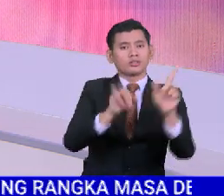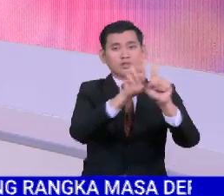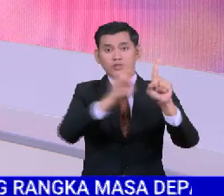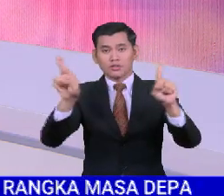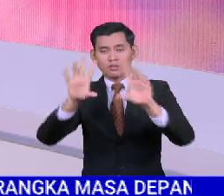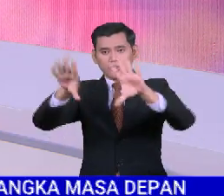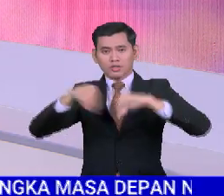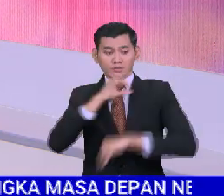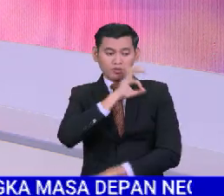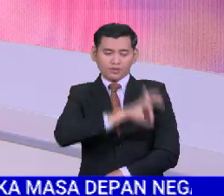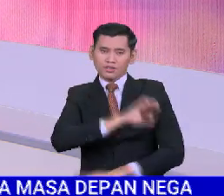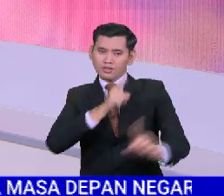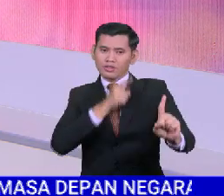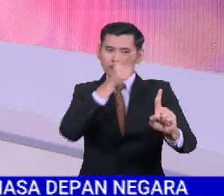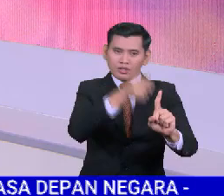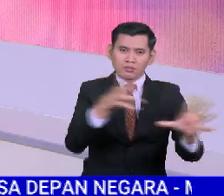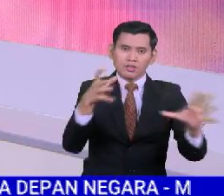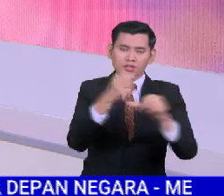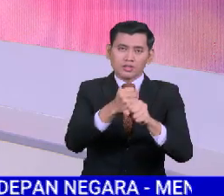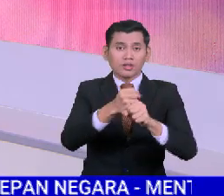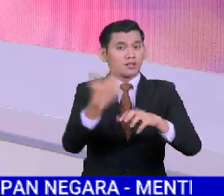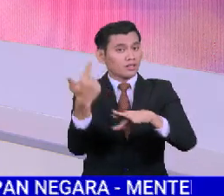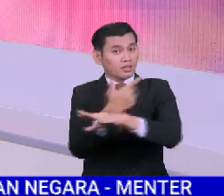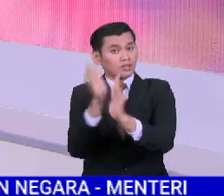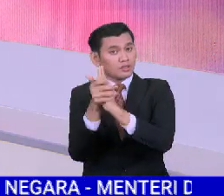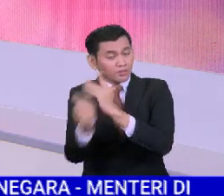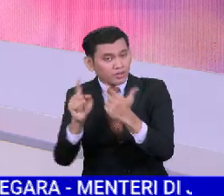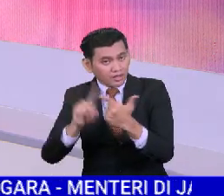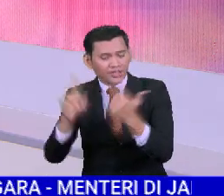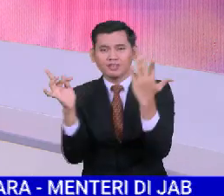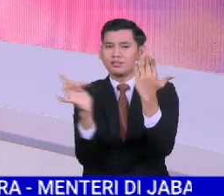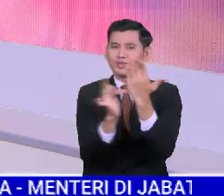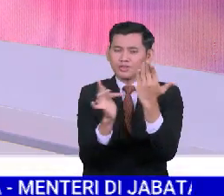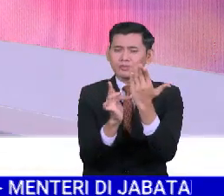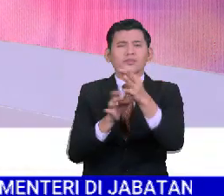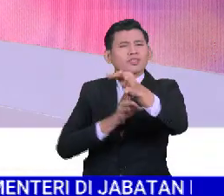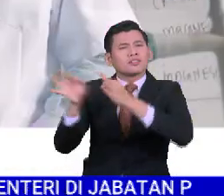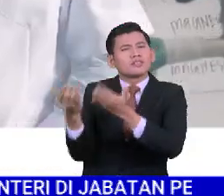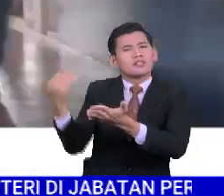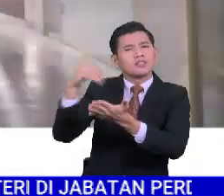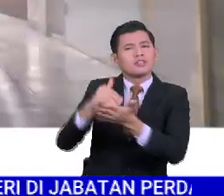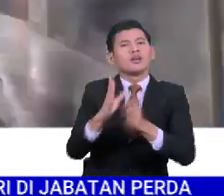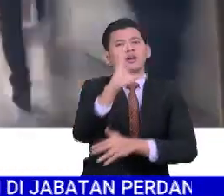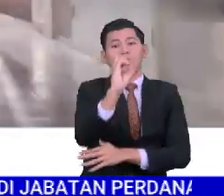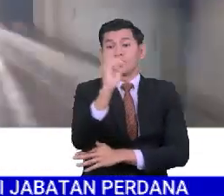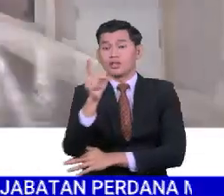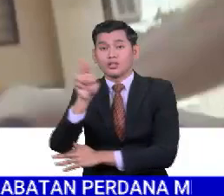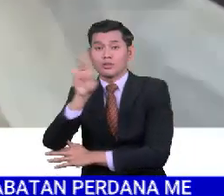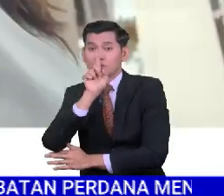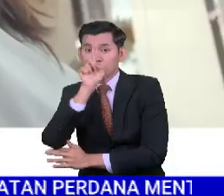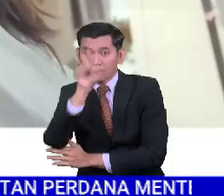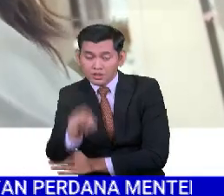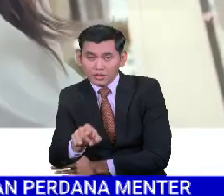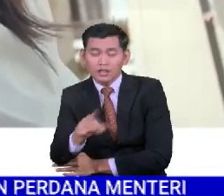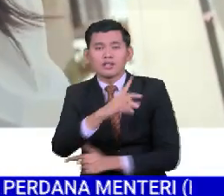manfaat disasar mendapat pembiayaan dalam bentuk latihan kemahiran dan teknologi. Jelasnya, orang kurang upaya OKU,